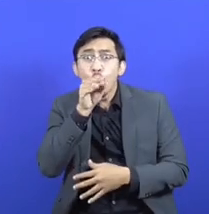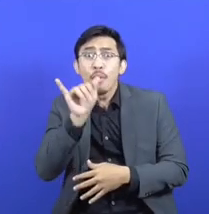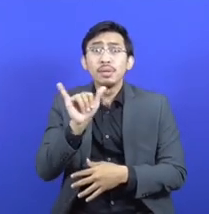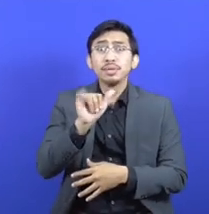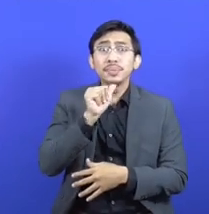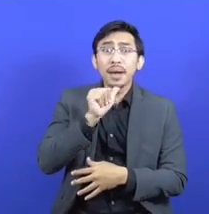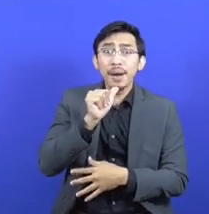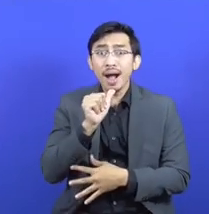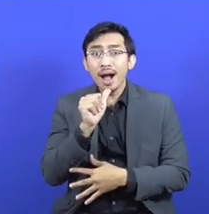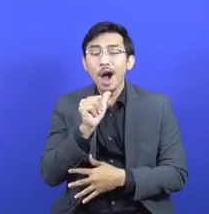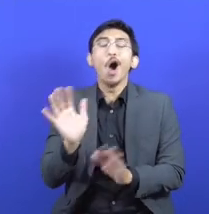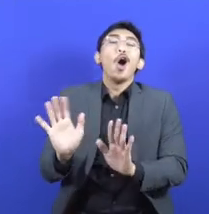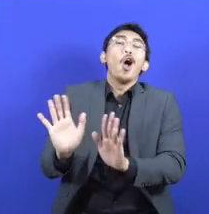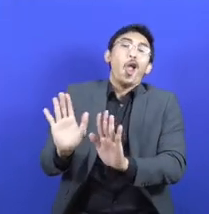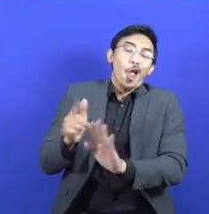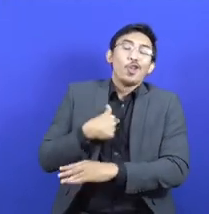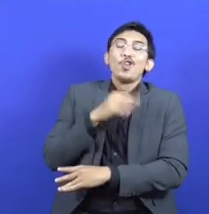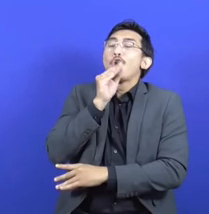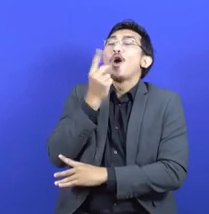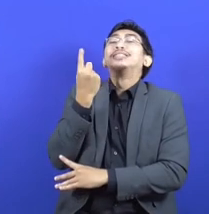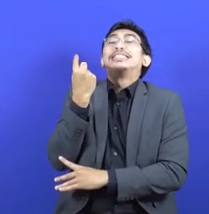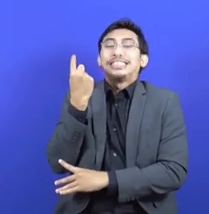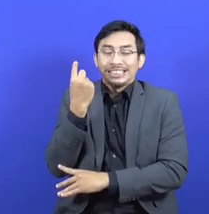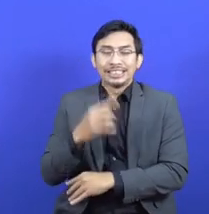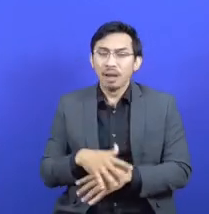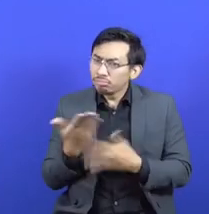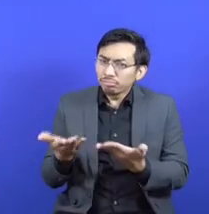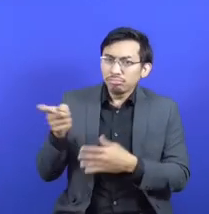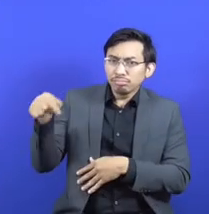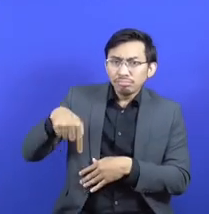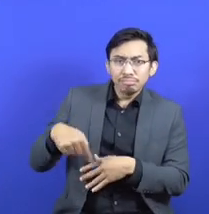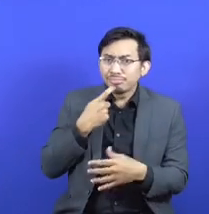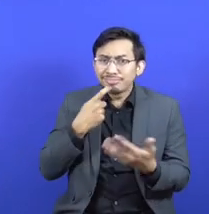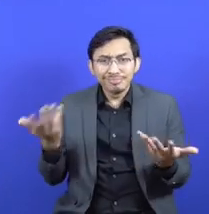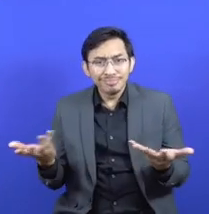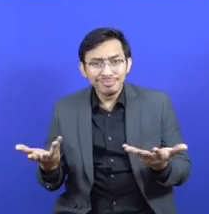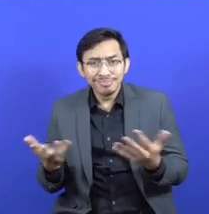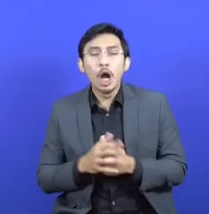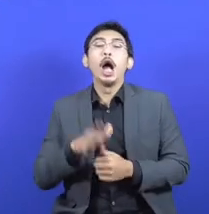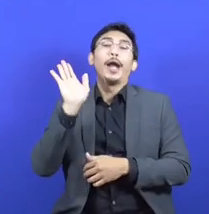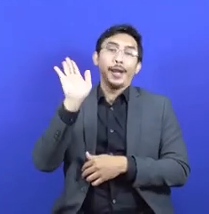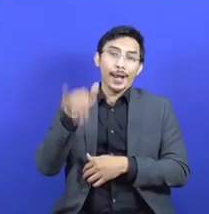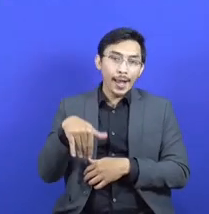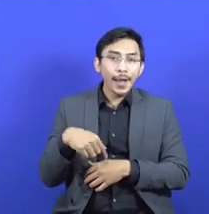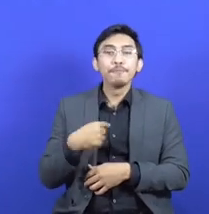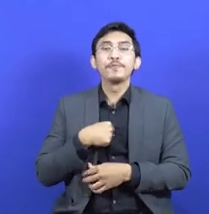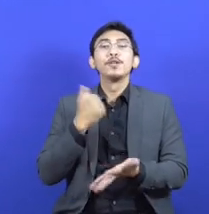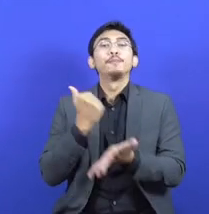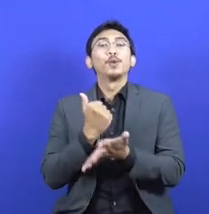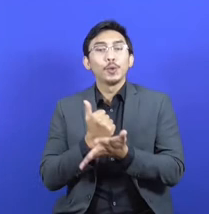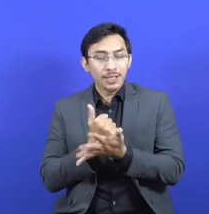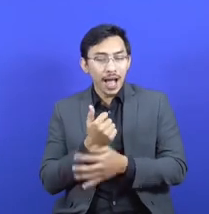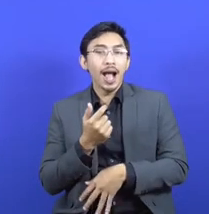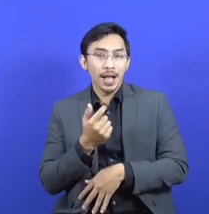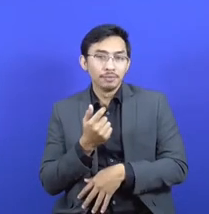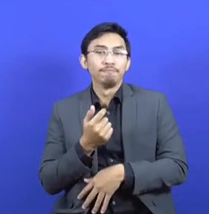Gimana? Ngomong sama siapa tadi Mas Dedi? Ah, enggak, aku ngomong sendiri. Lagian tumben kamu kesini, ada apaan?